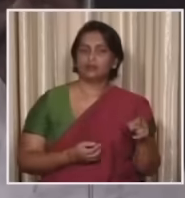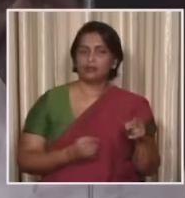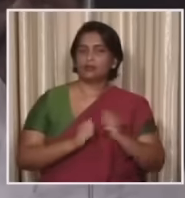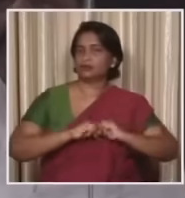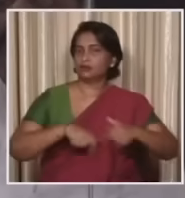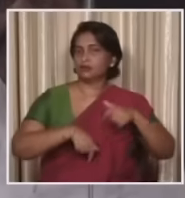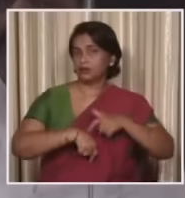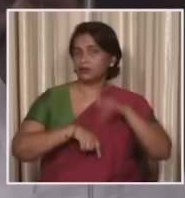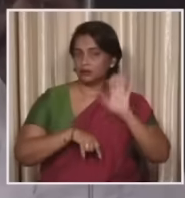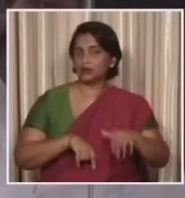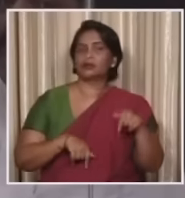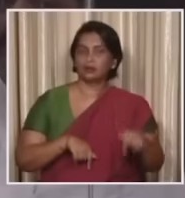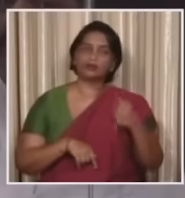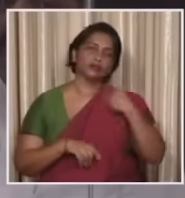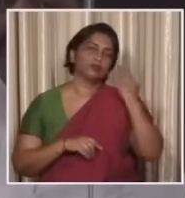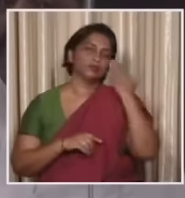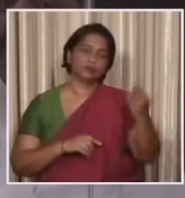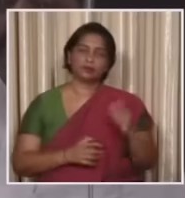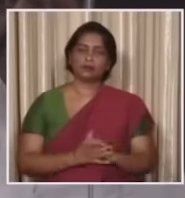වෙන අවස්ථාවක් හැටියට අපි මේක දකිනවා.